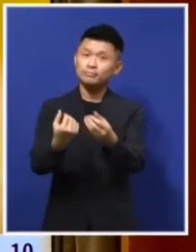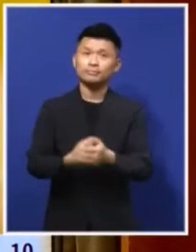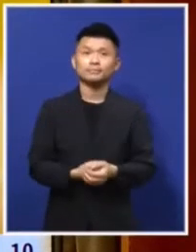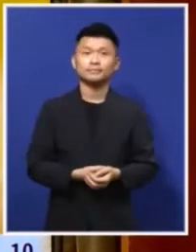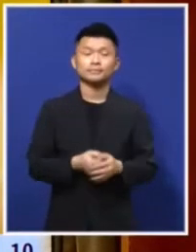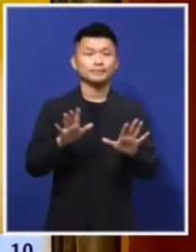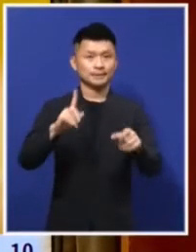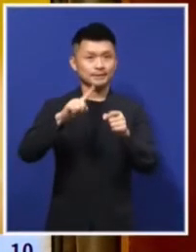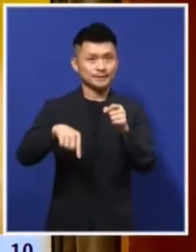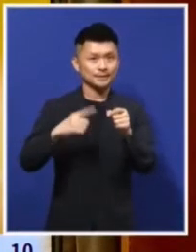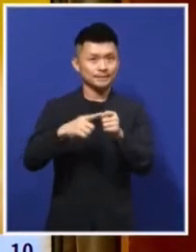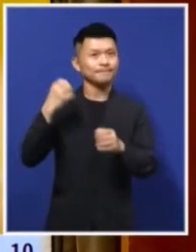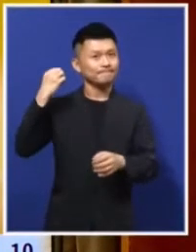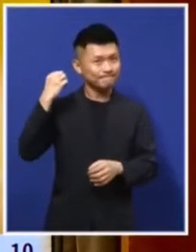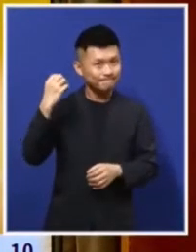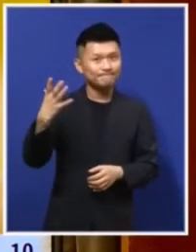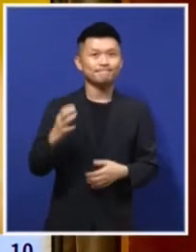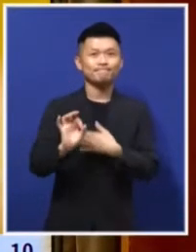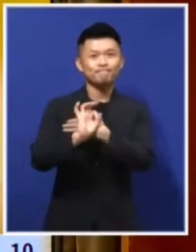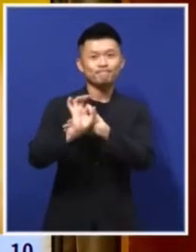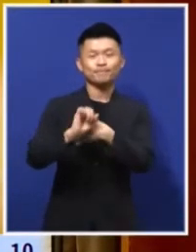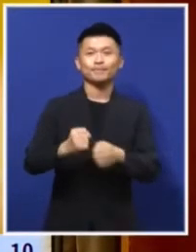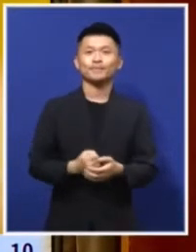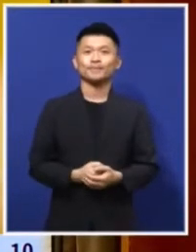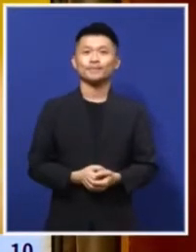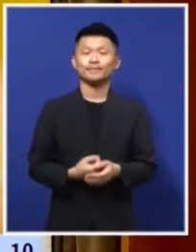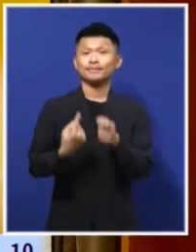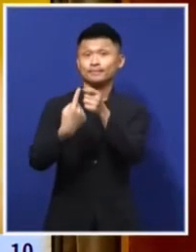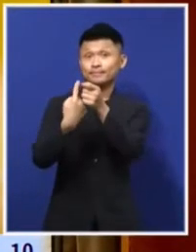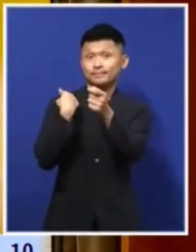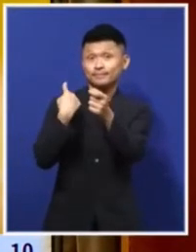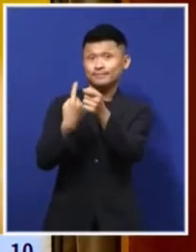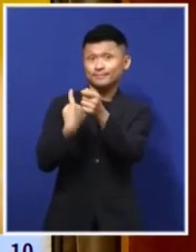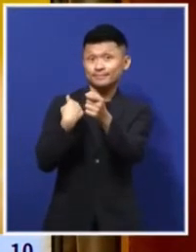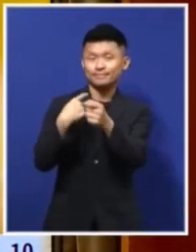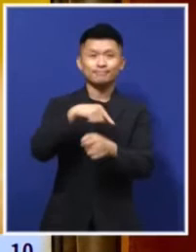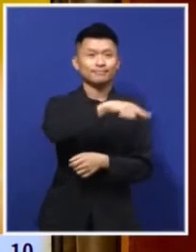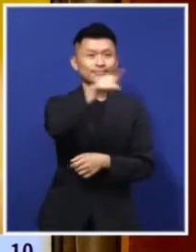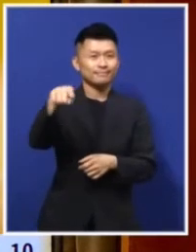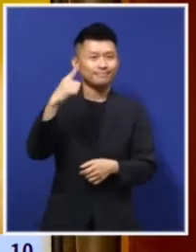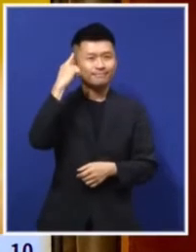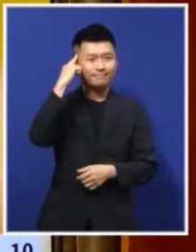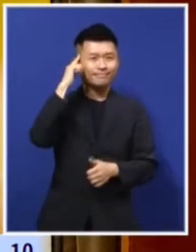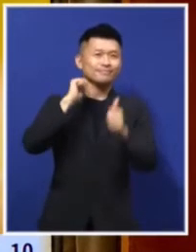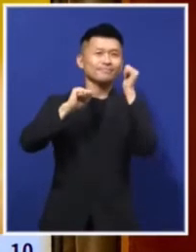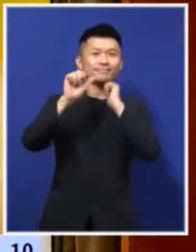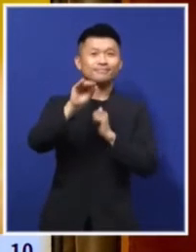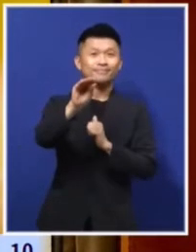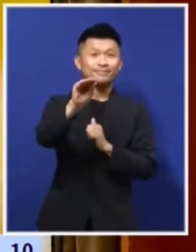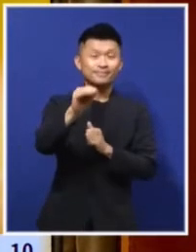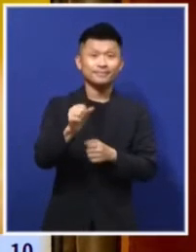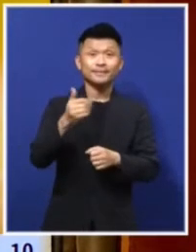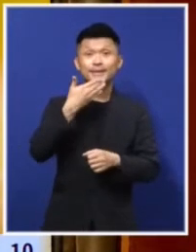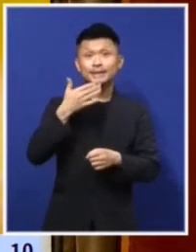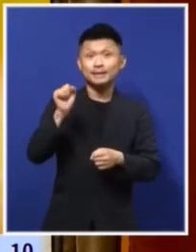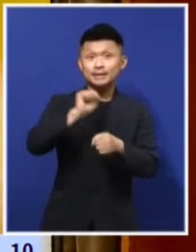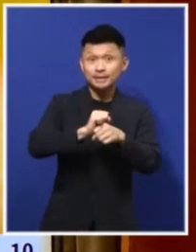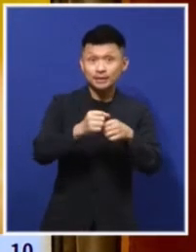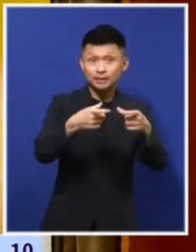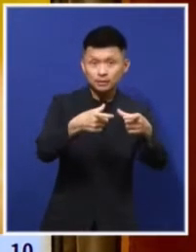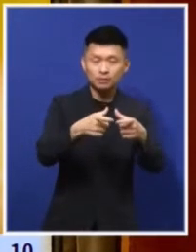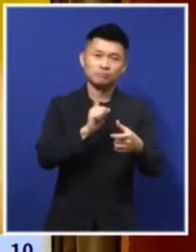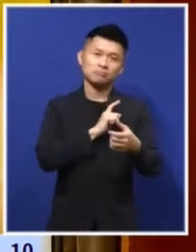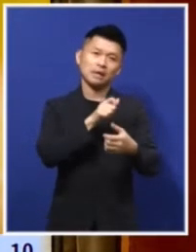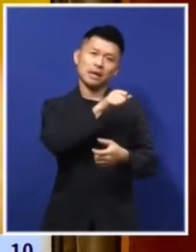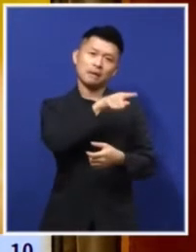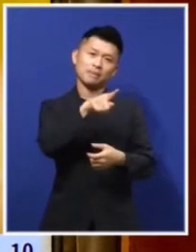今年比较新的一个尝试。我们在去年的时候，大家可能记得，就是加码券每一个有自己的 App， 或者是